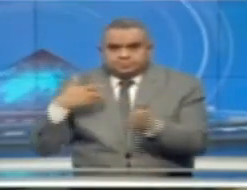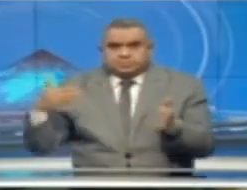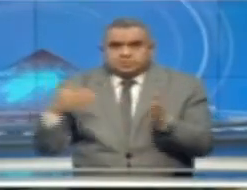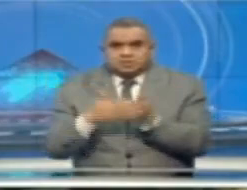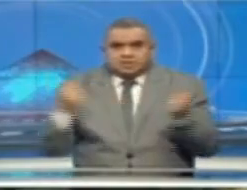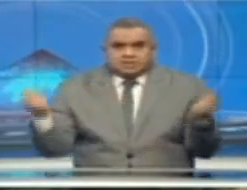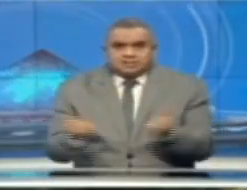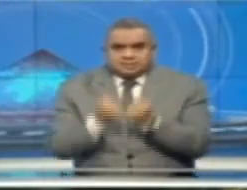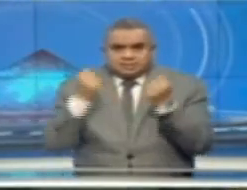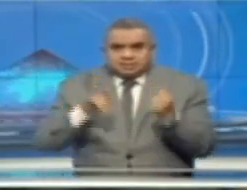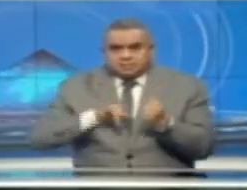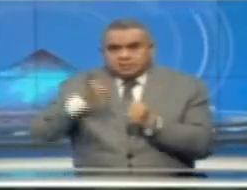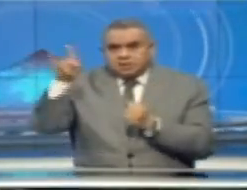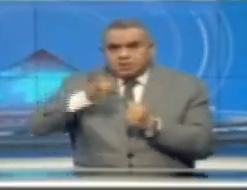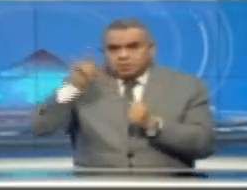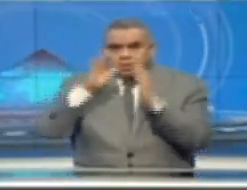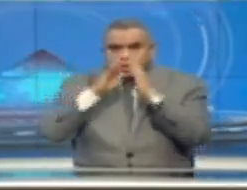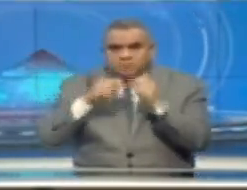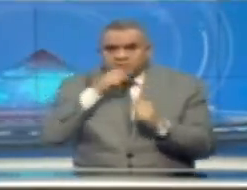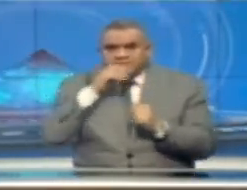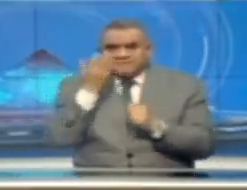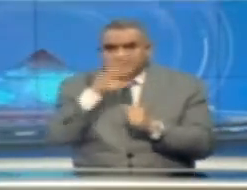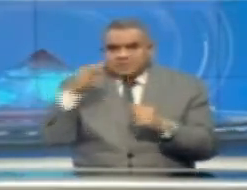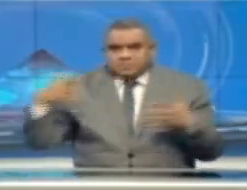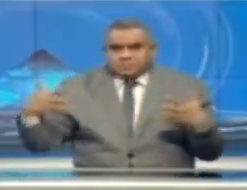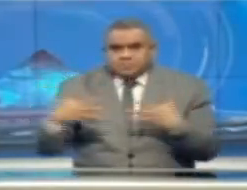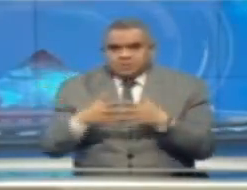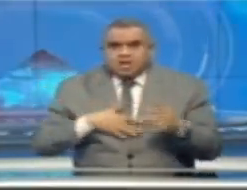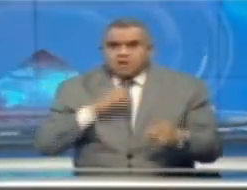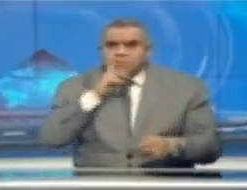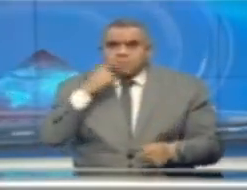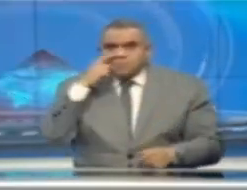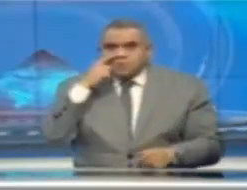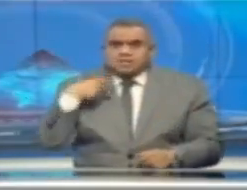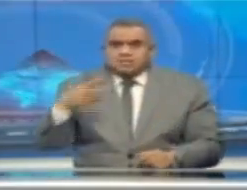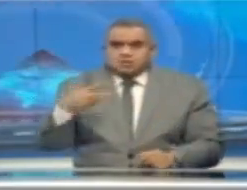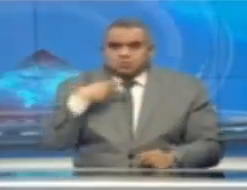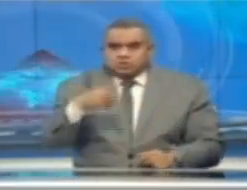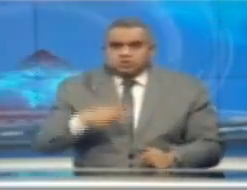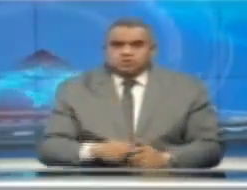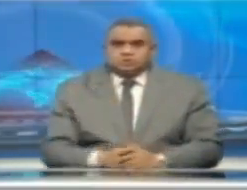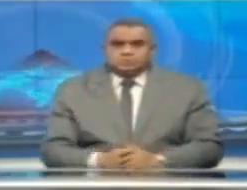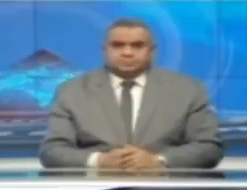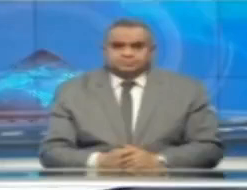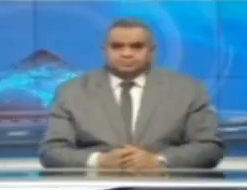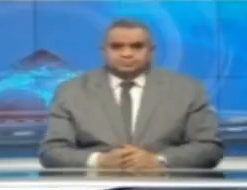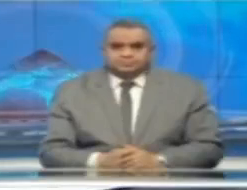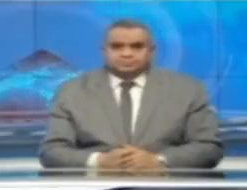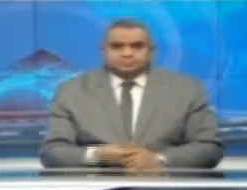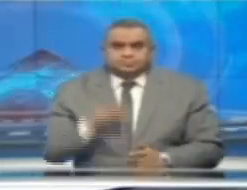واختتام فعاليات التدريب الجوي المصري الفرنسي المشترك آمون 22.